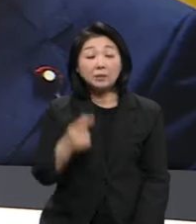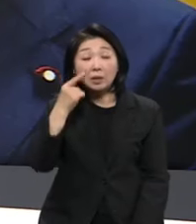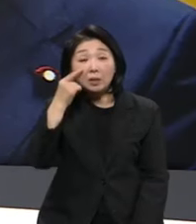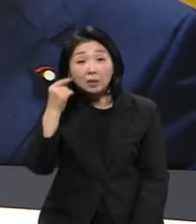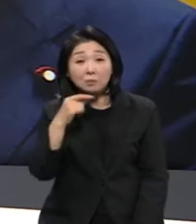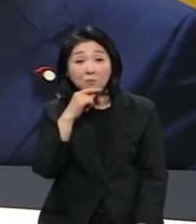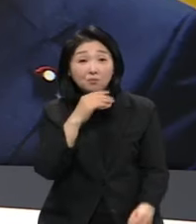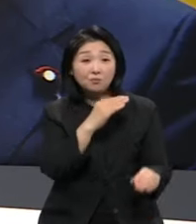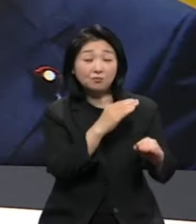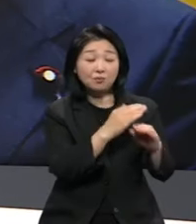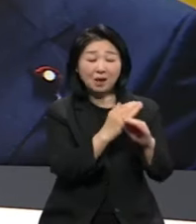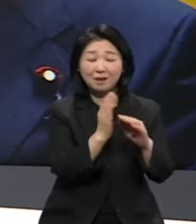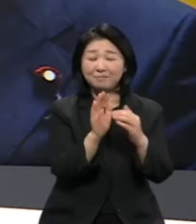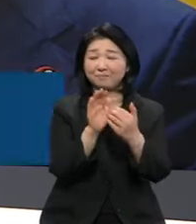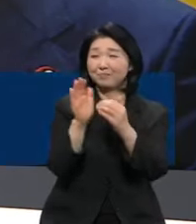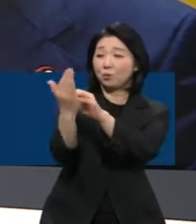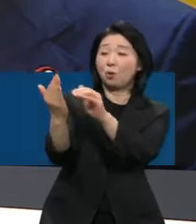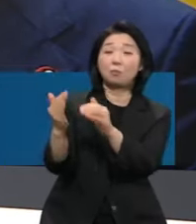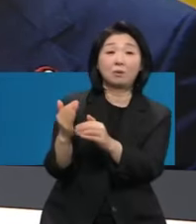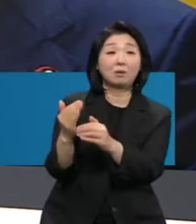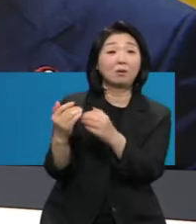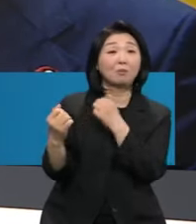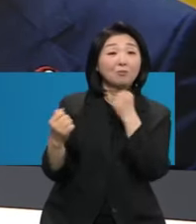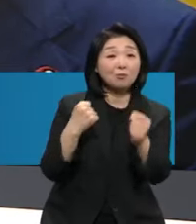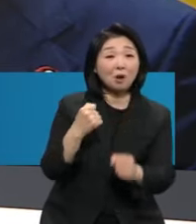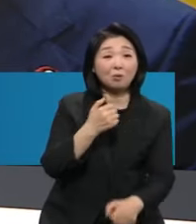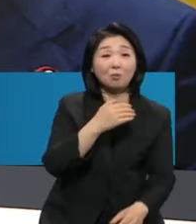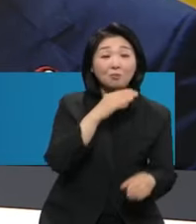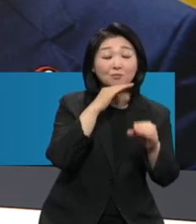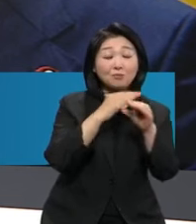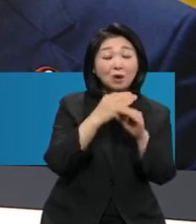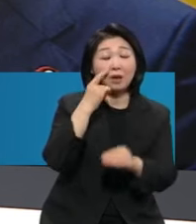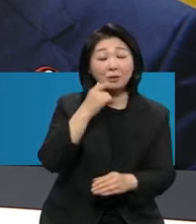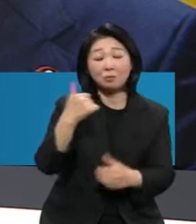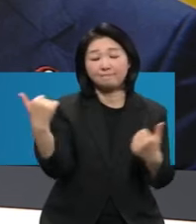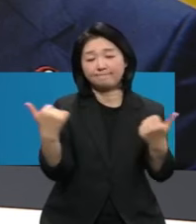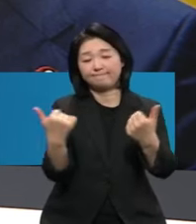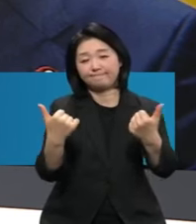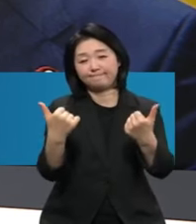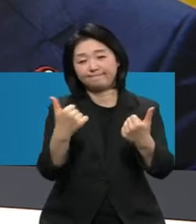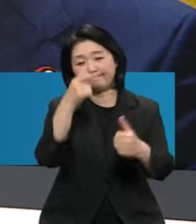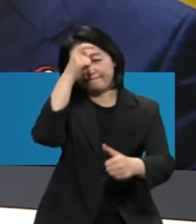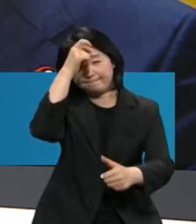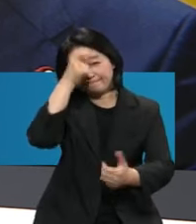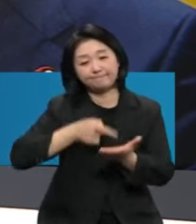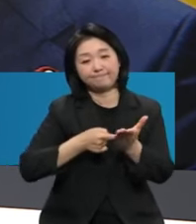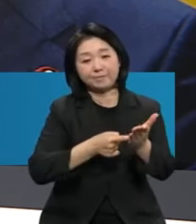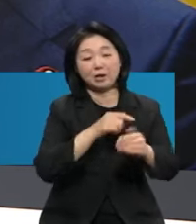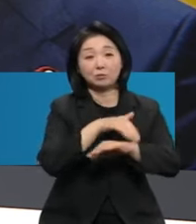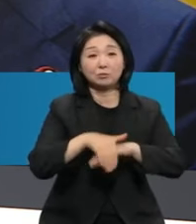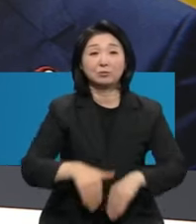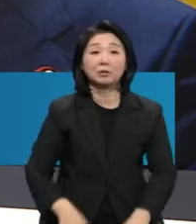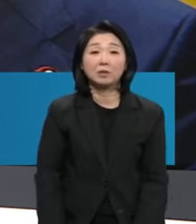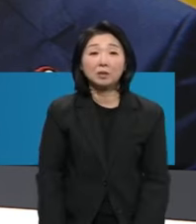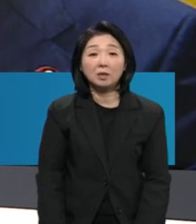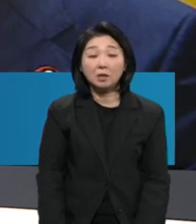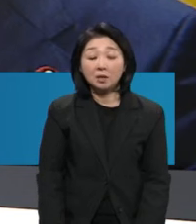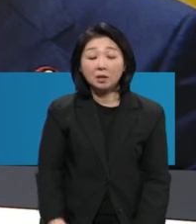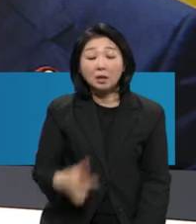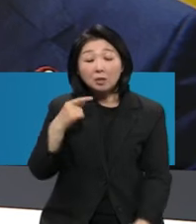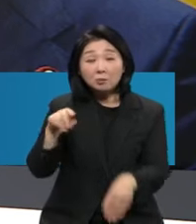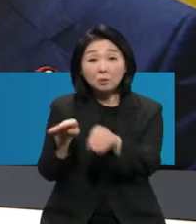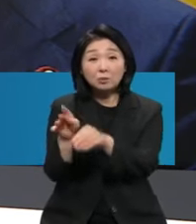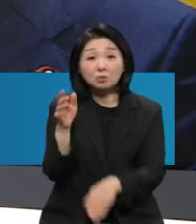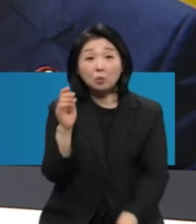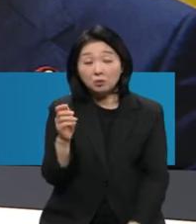일본이 북한의 거부에도 불구하고 북일 정상회담 추진 의지를 굽히지 않고 있습니다. 기시다 후미오 일본 총리가